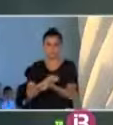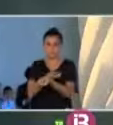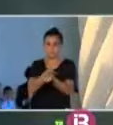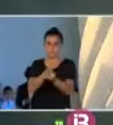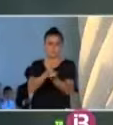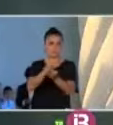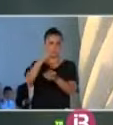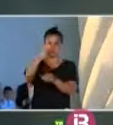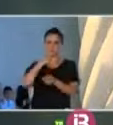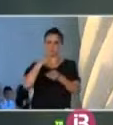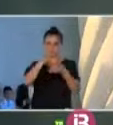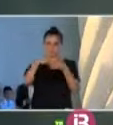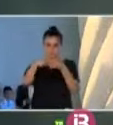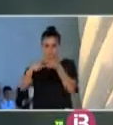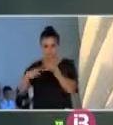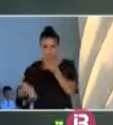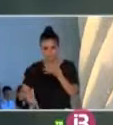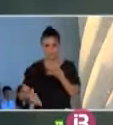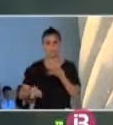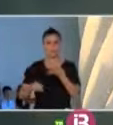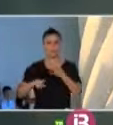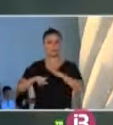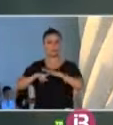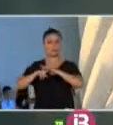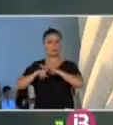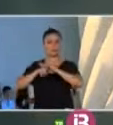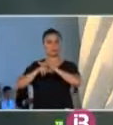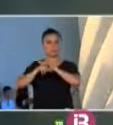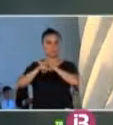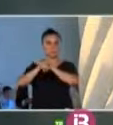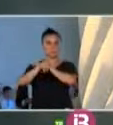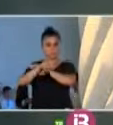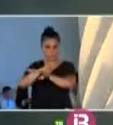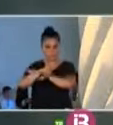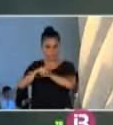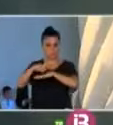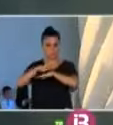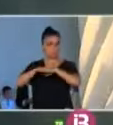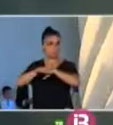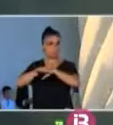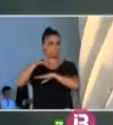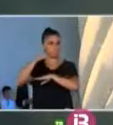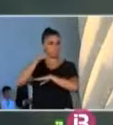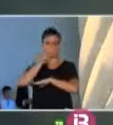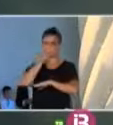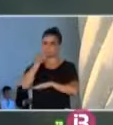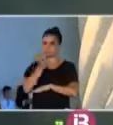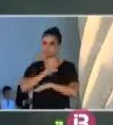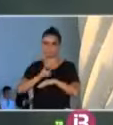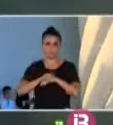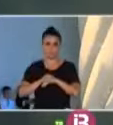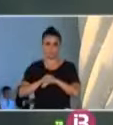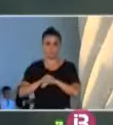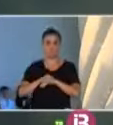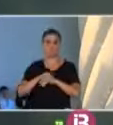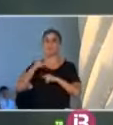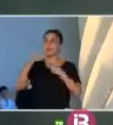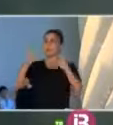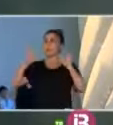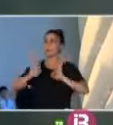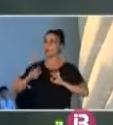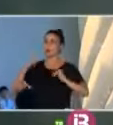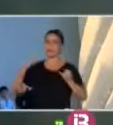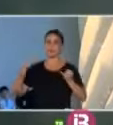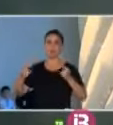diversa, com la que va aixecar i donar vida en aquest impressionant temple civil que ens acull. Són les pedres d'aquesta